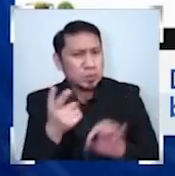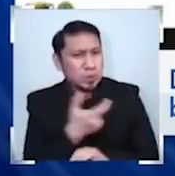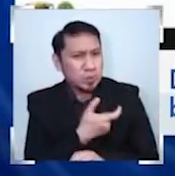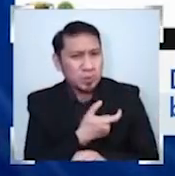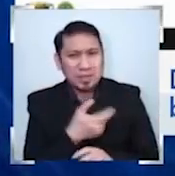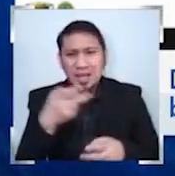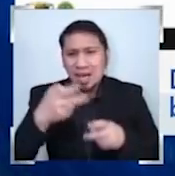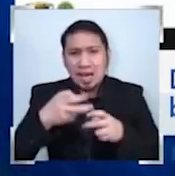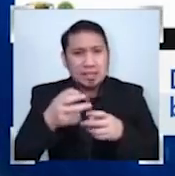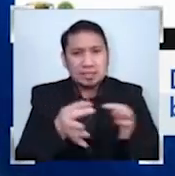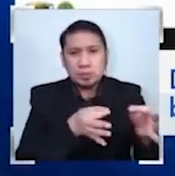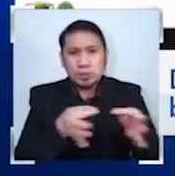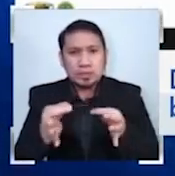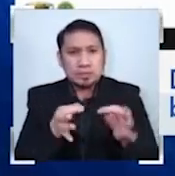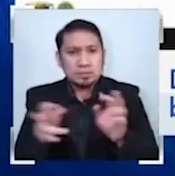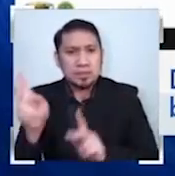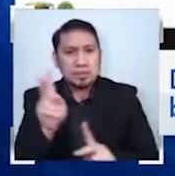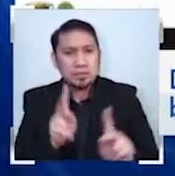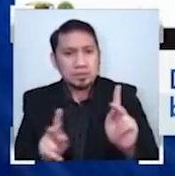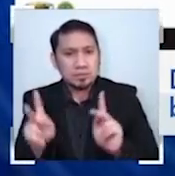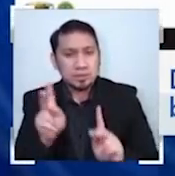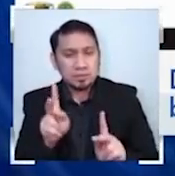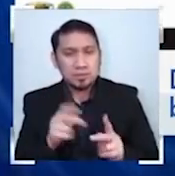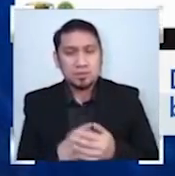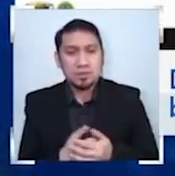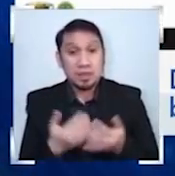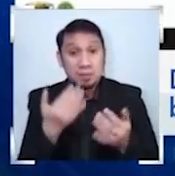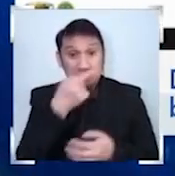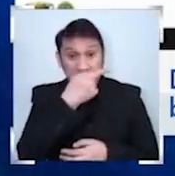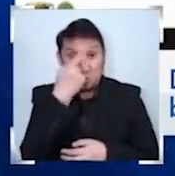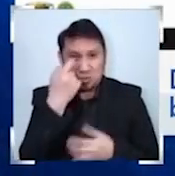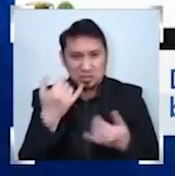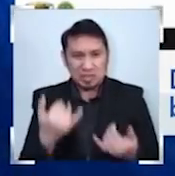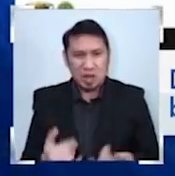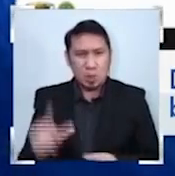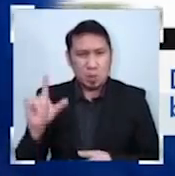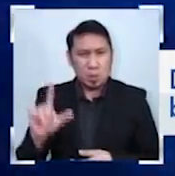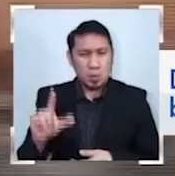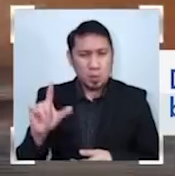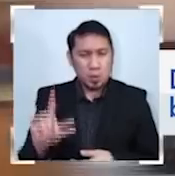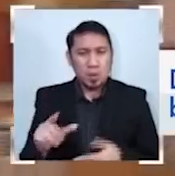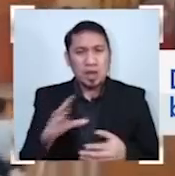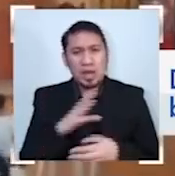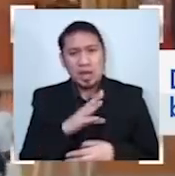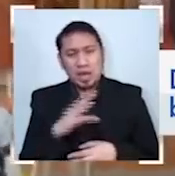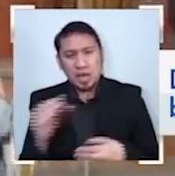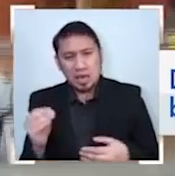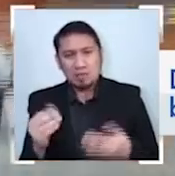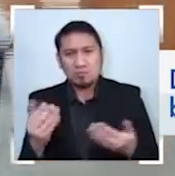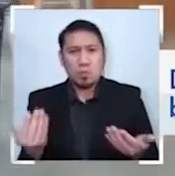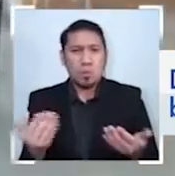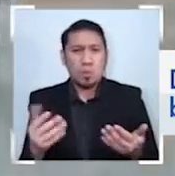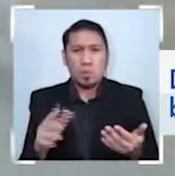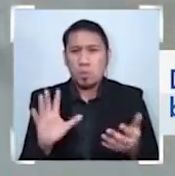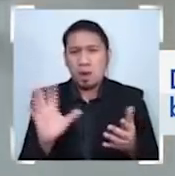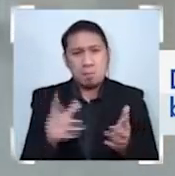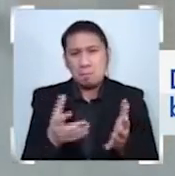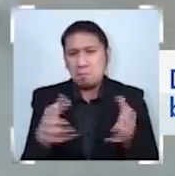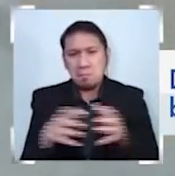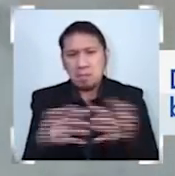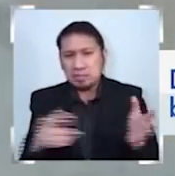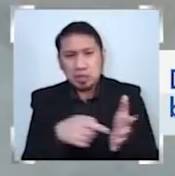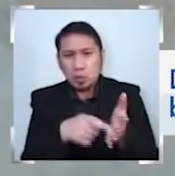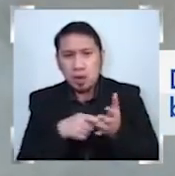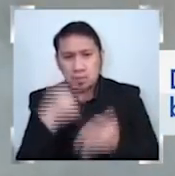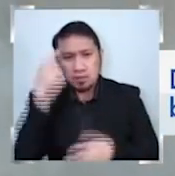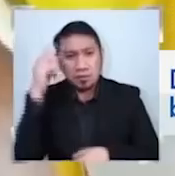Because we have now low COVID cases and there are no incentive for booster shots. Kaiba naman yan sa pediatric vaccination